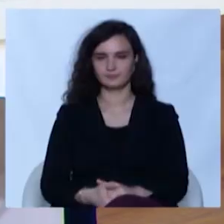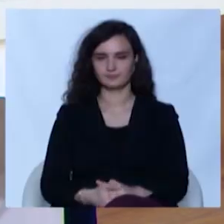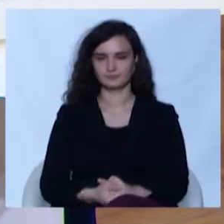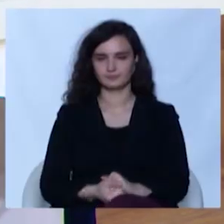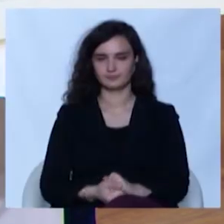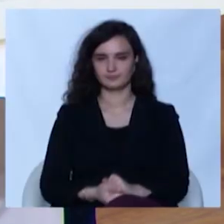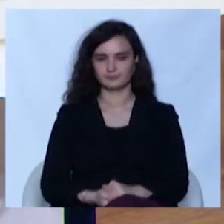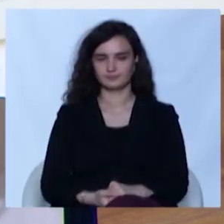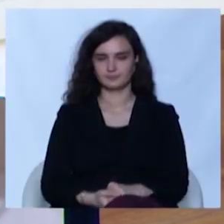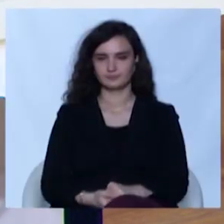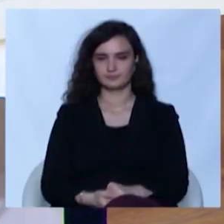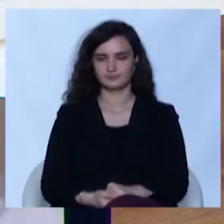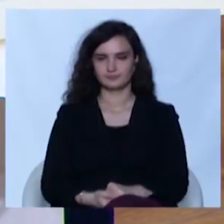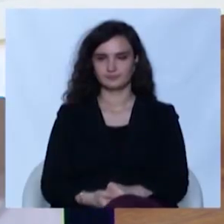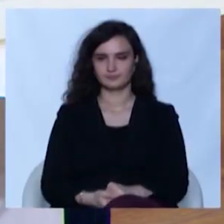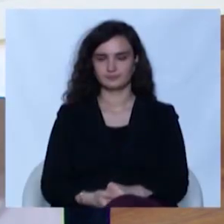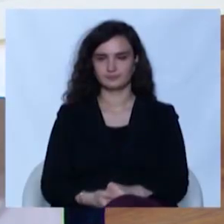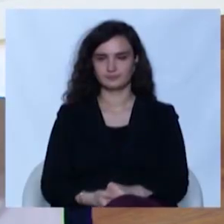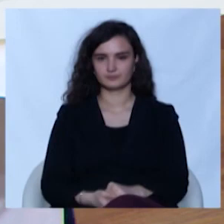Თუ